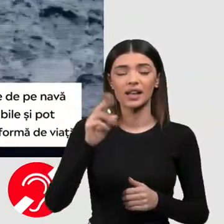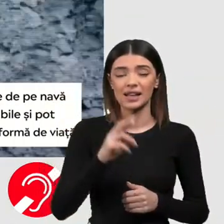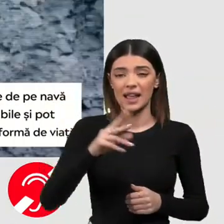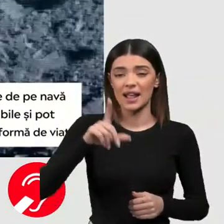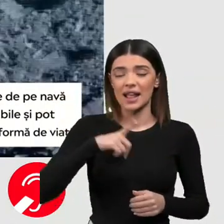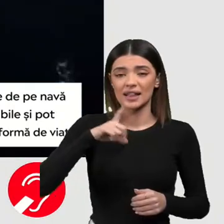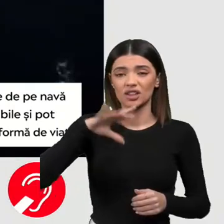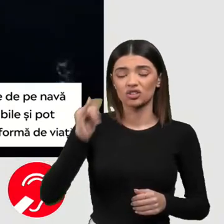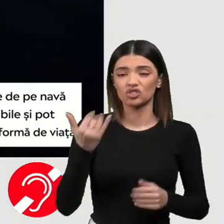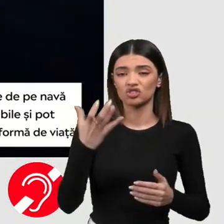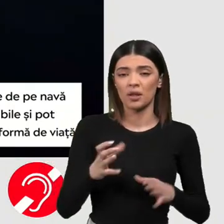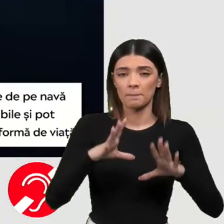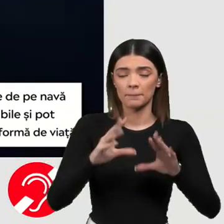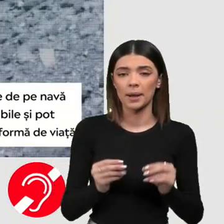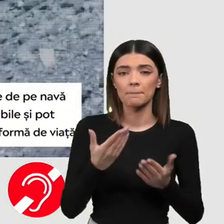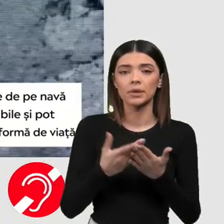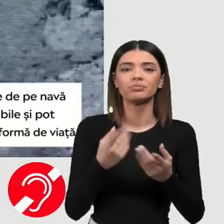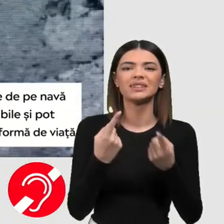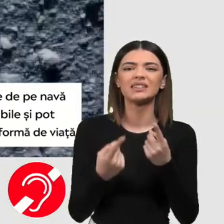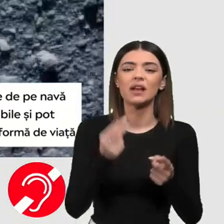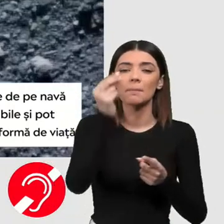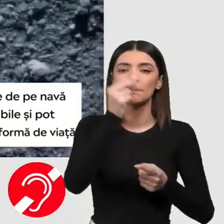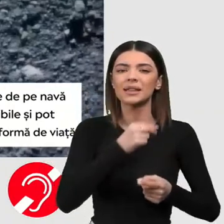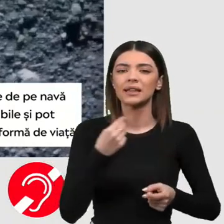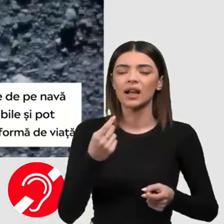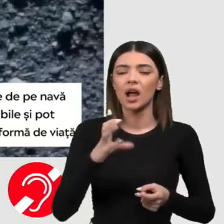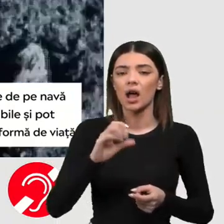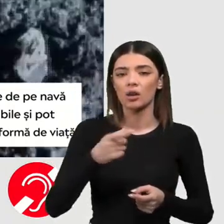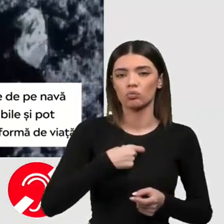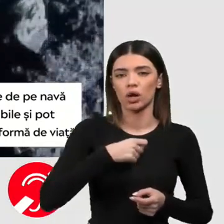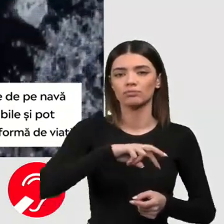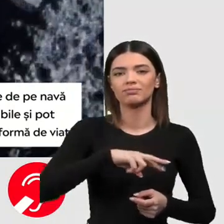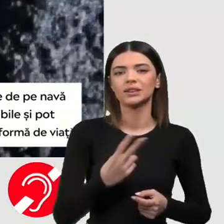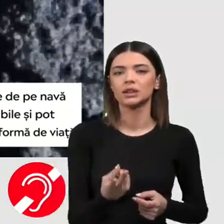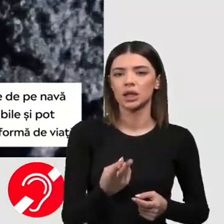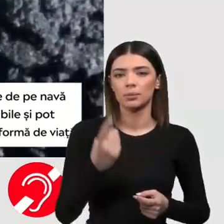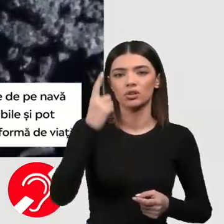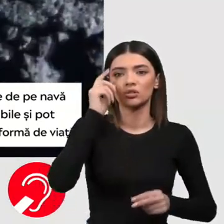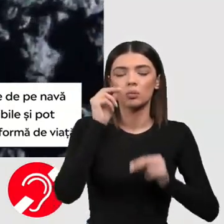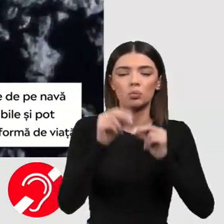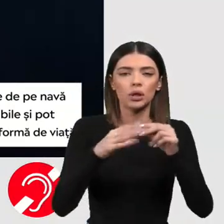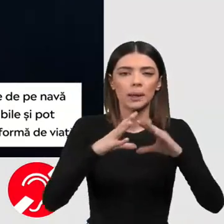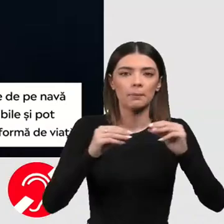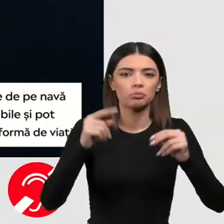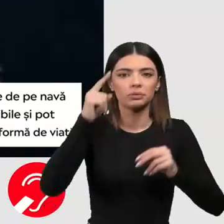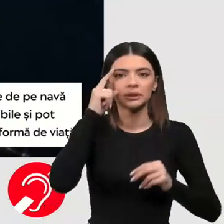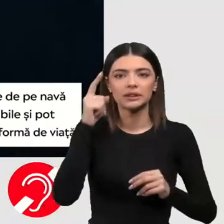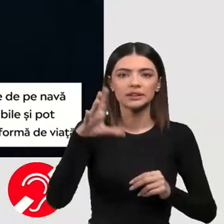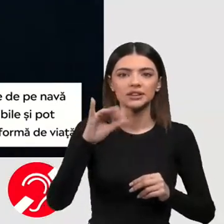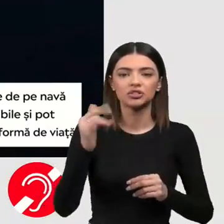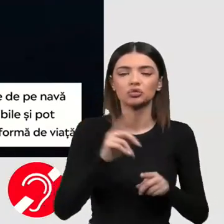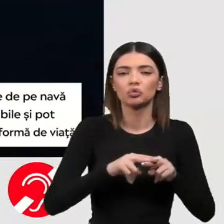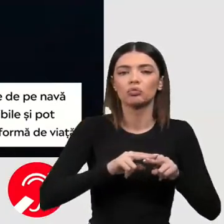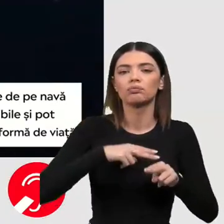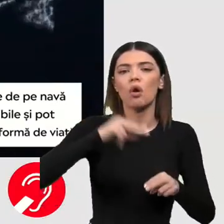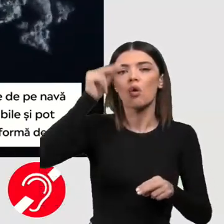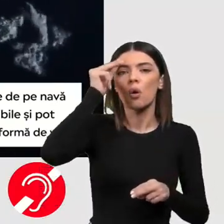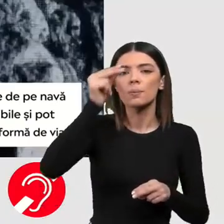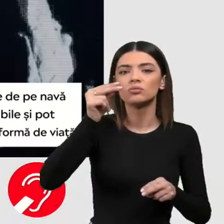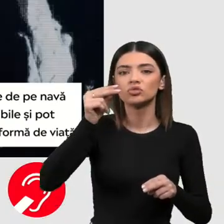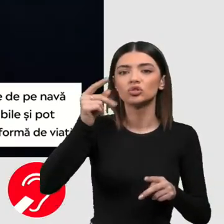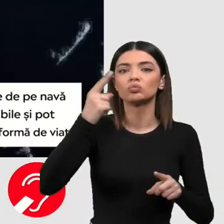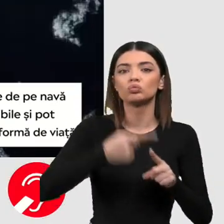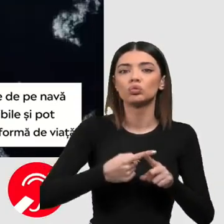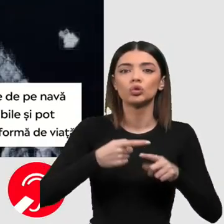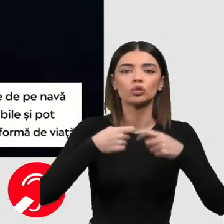și interpretările religioase care ar trebui regândite pentru că ar pune în discuție anumite dogme și convingeri tradiționale, evitând la o